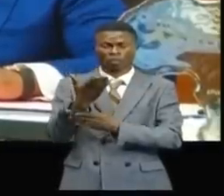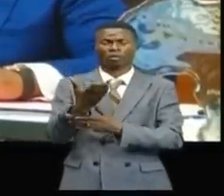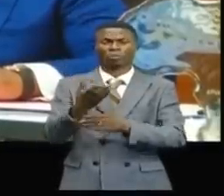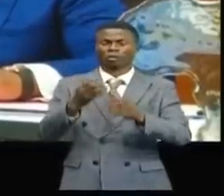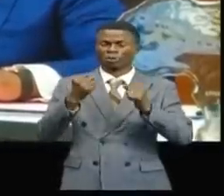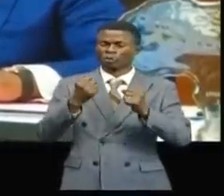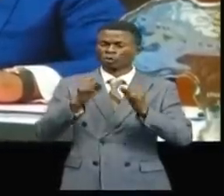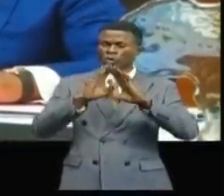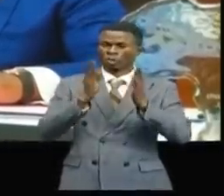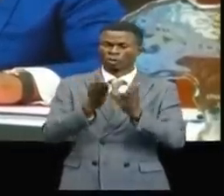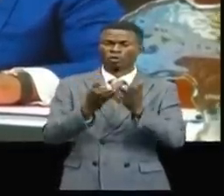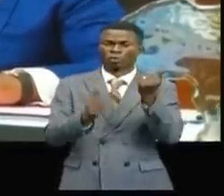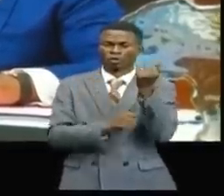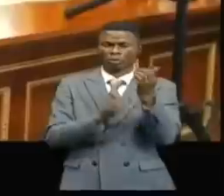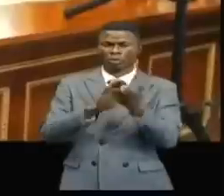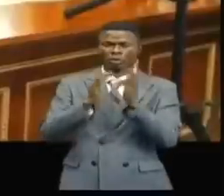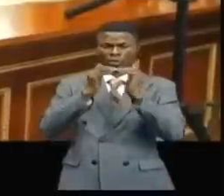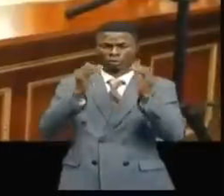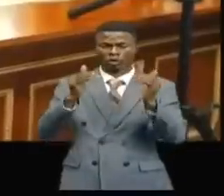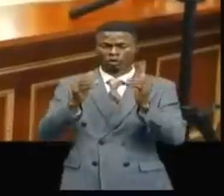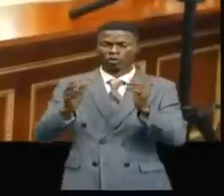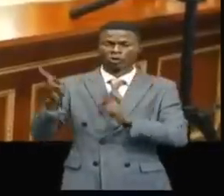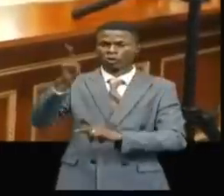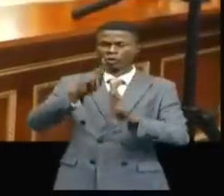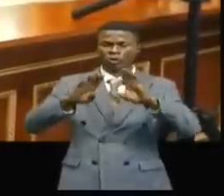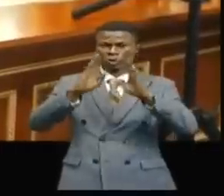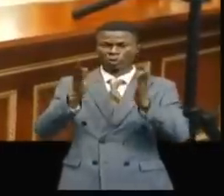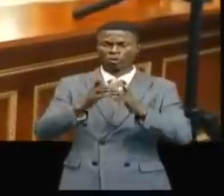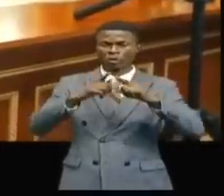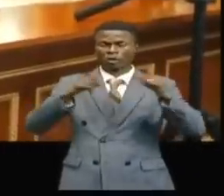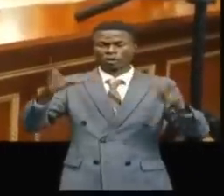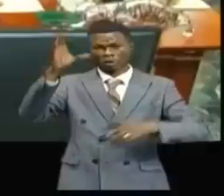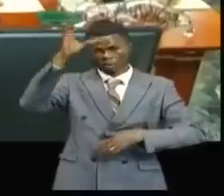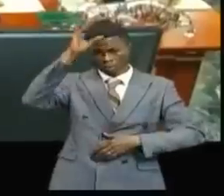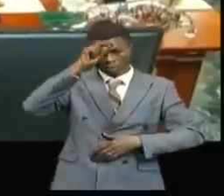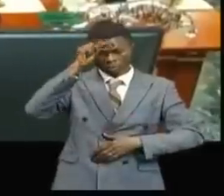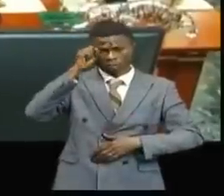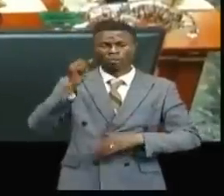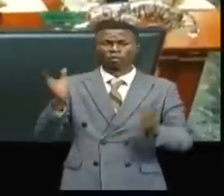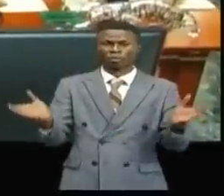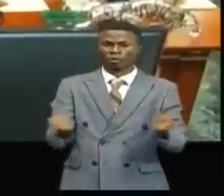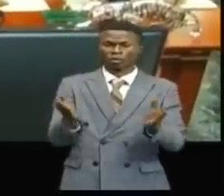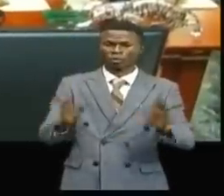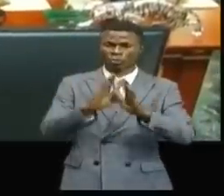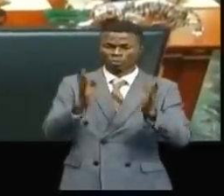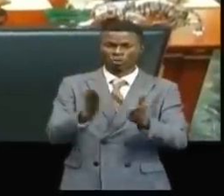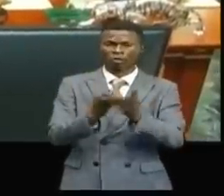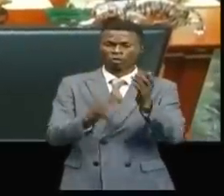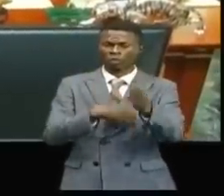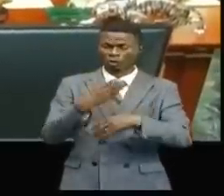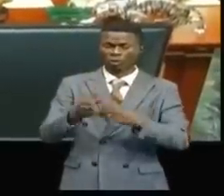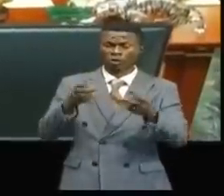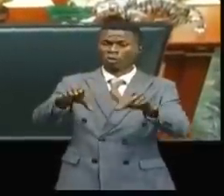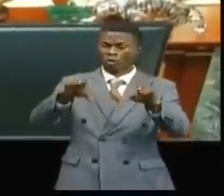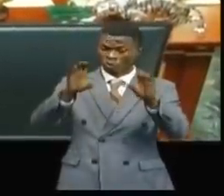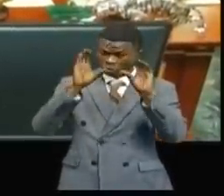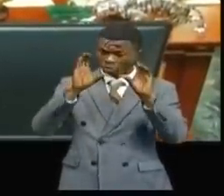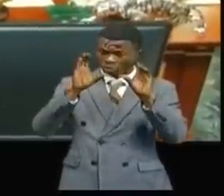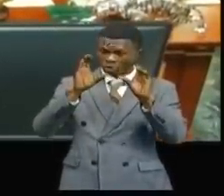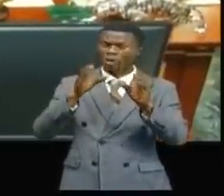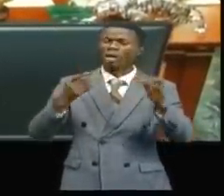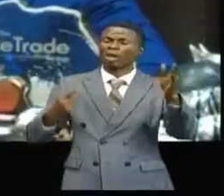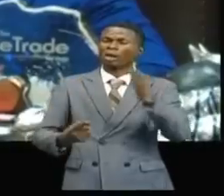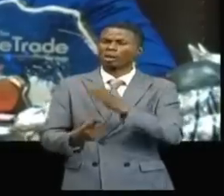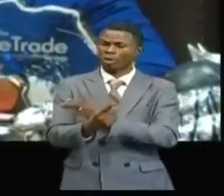au calme à l'ensemble de la population du Grand Bandundu, qu'il exhorte à redoubler des vigilances pour